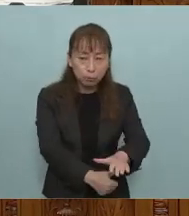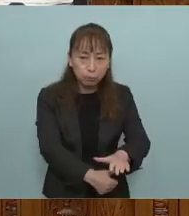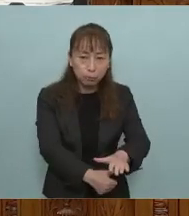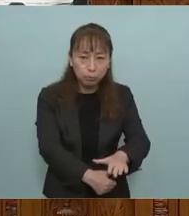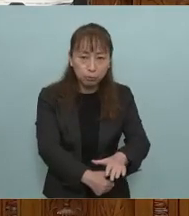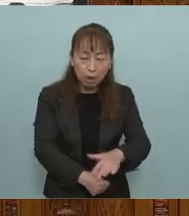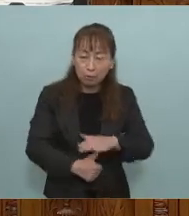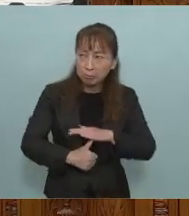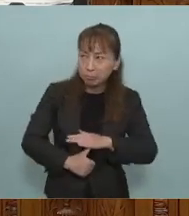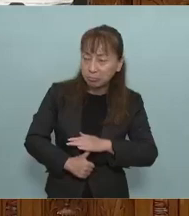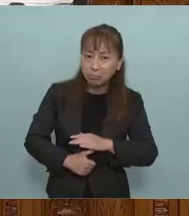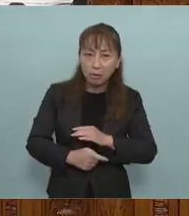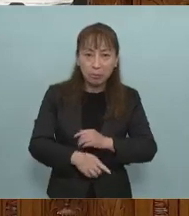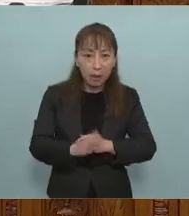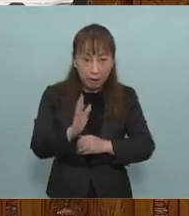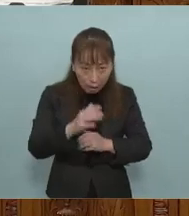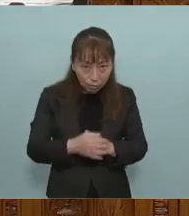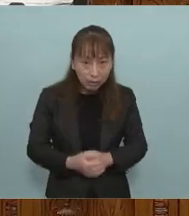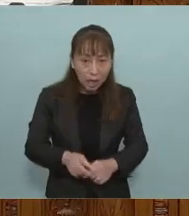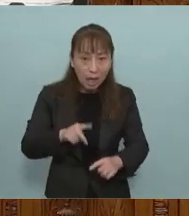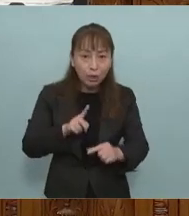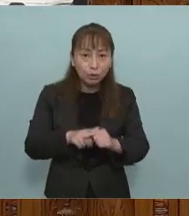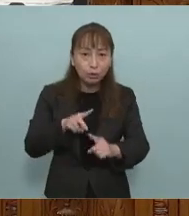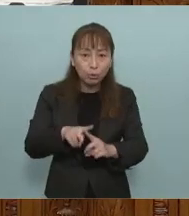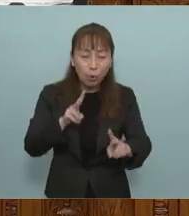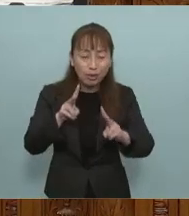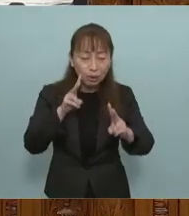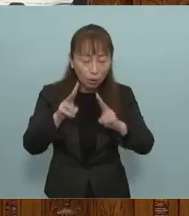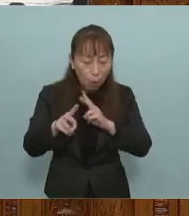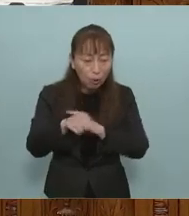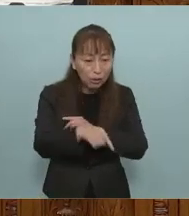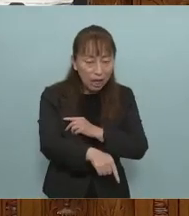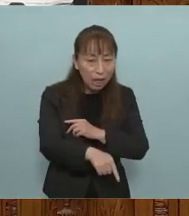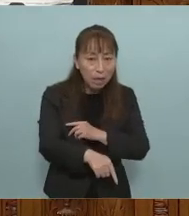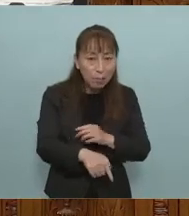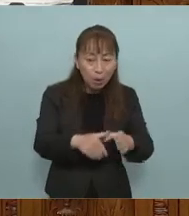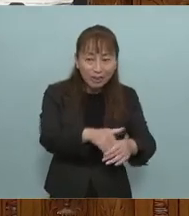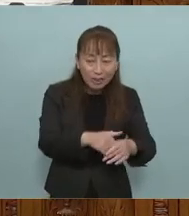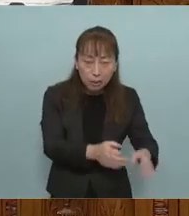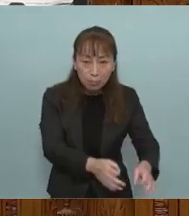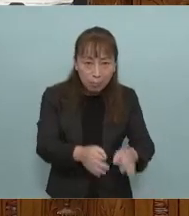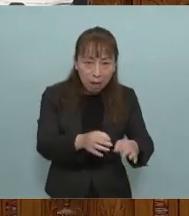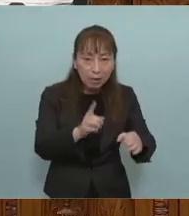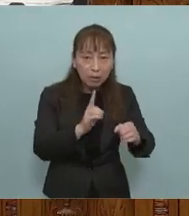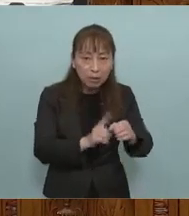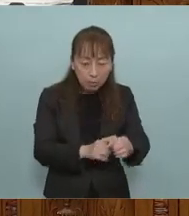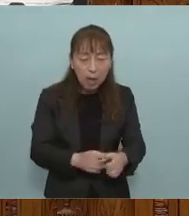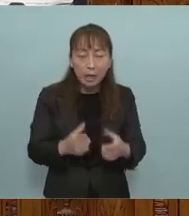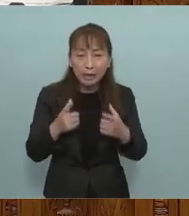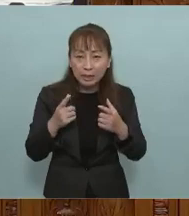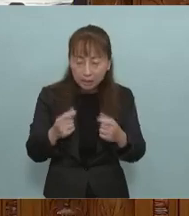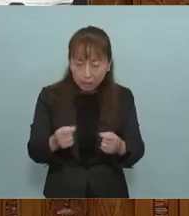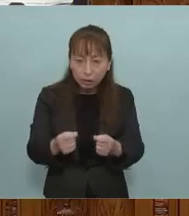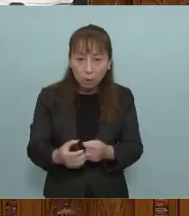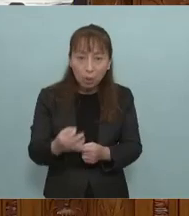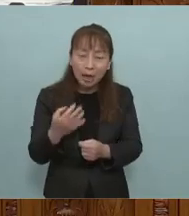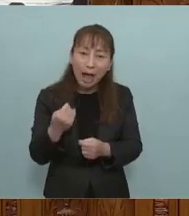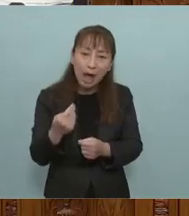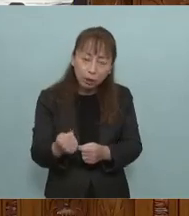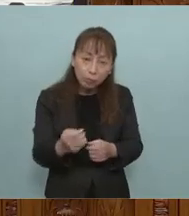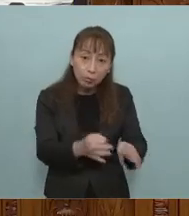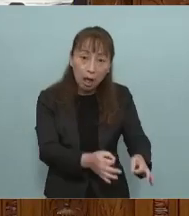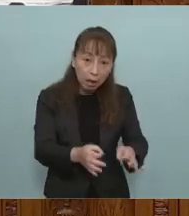ならず、中小企業における賃上げを実現するためにも適切な価格転嫁が必要不可欠です